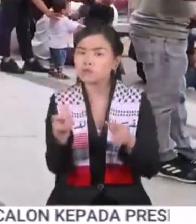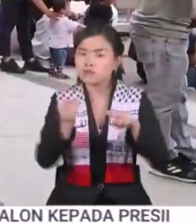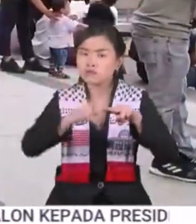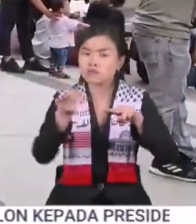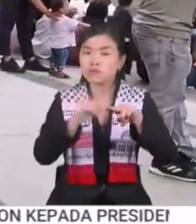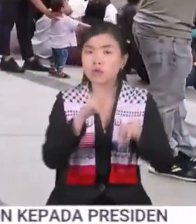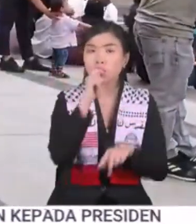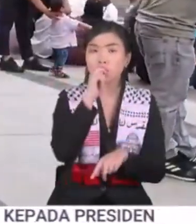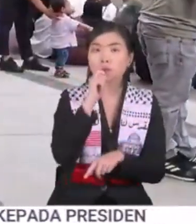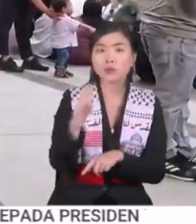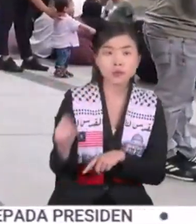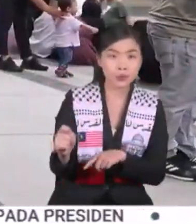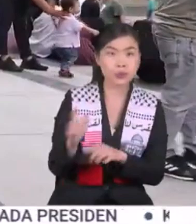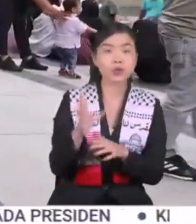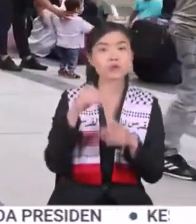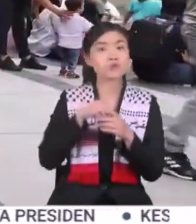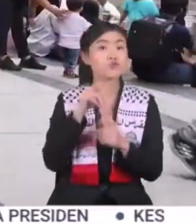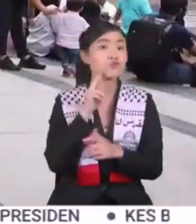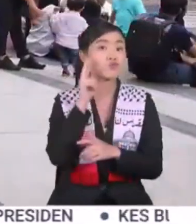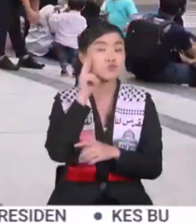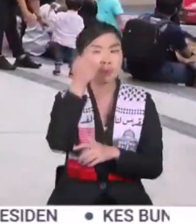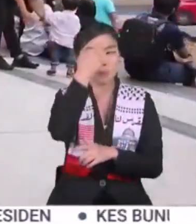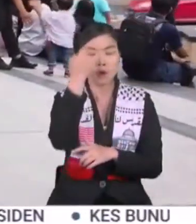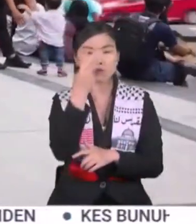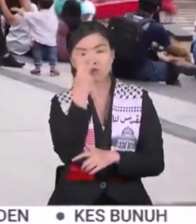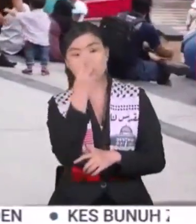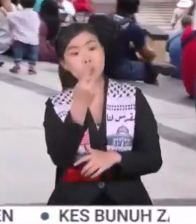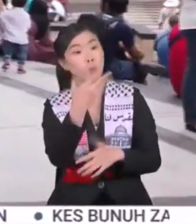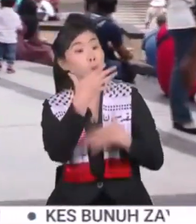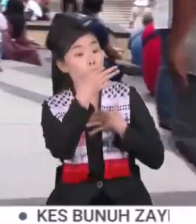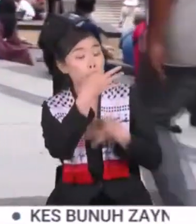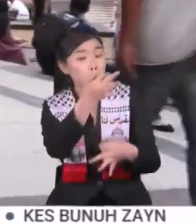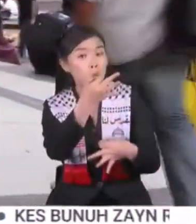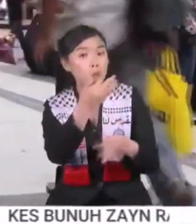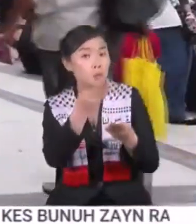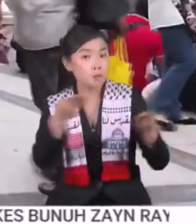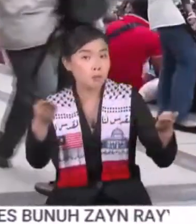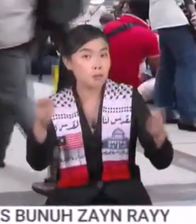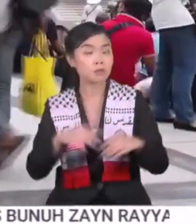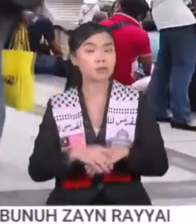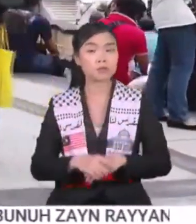peningkatan penggunaan rokok elektronik dalam kalangan remaja disebabkan produk itu yang bersifat menarik.